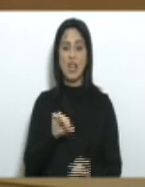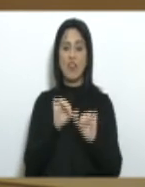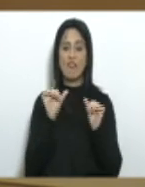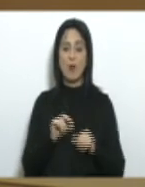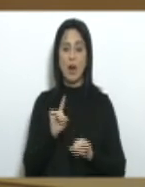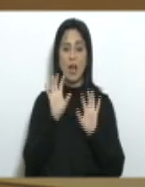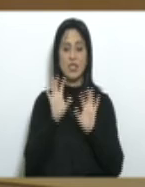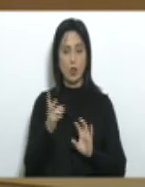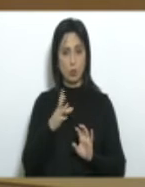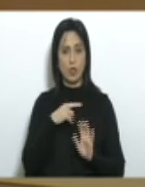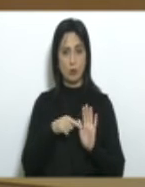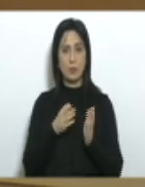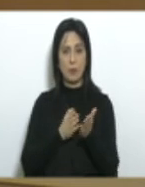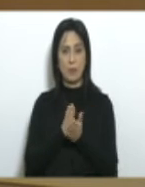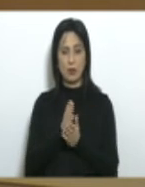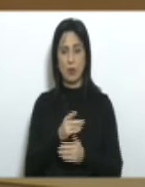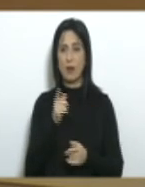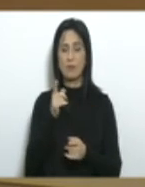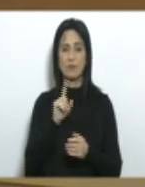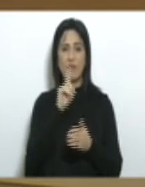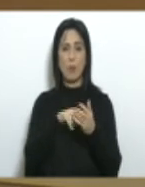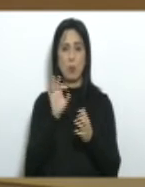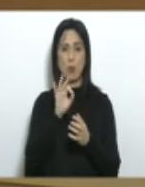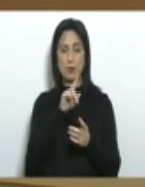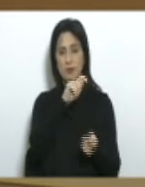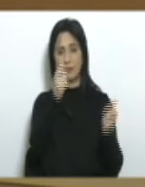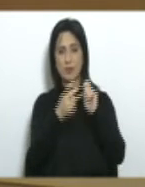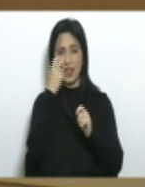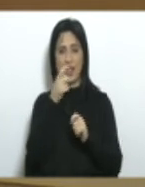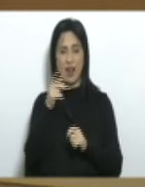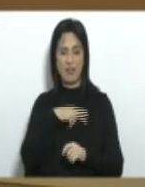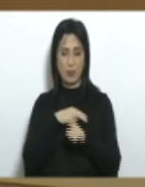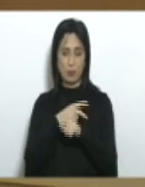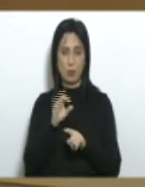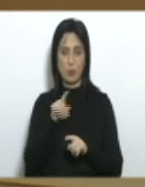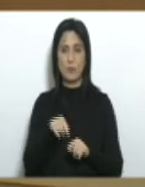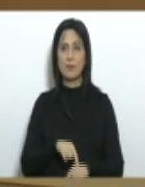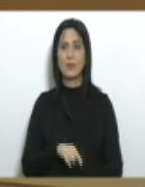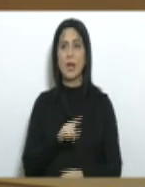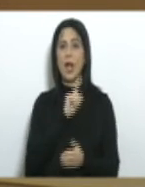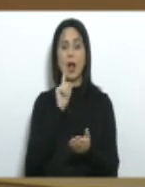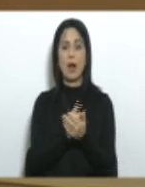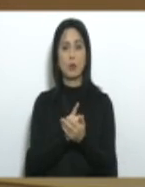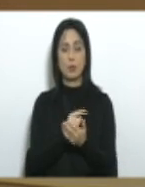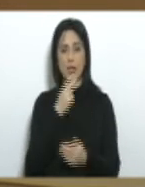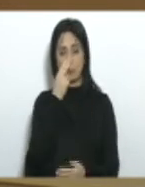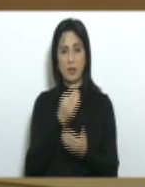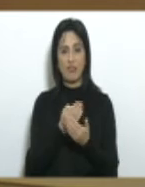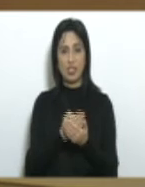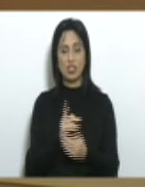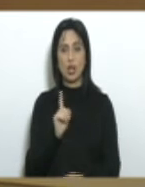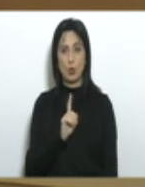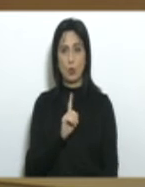რაღაცა კანონმდებლობა ამ მიმართულებით უნდა შემუშავდეს. და ბოლოს, აუცილებლად მიგვაჩნია